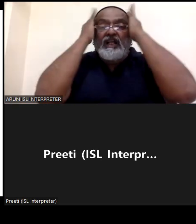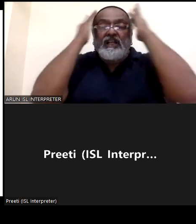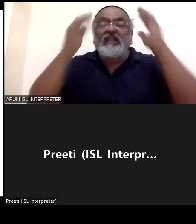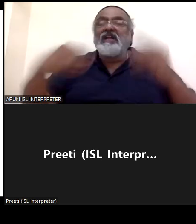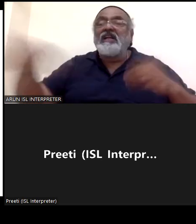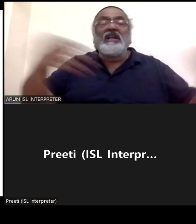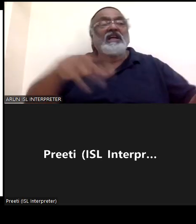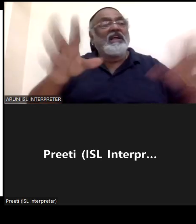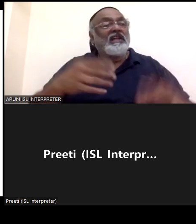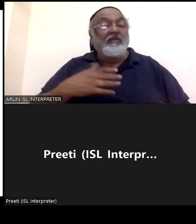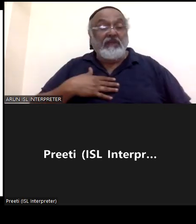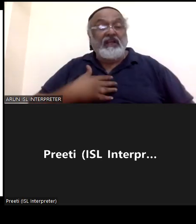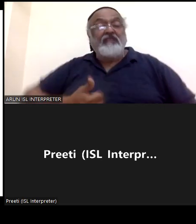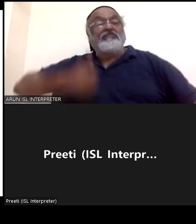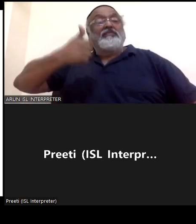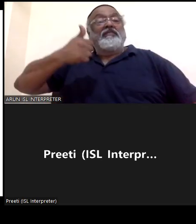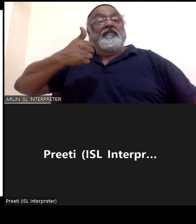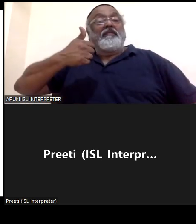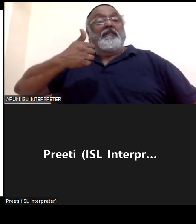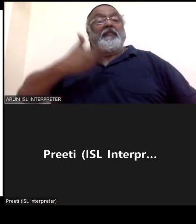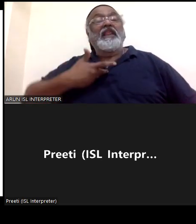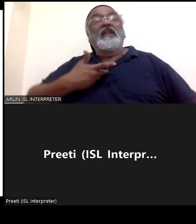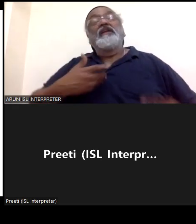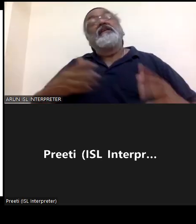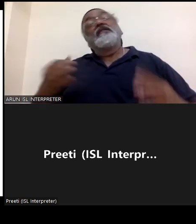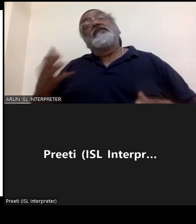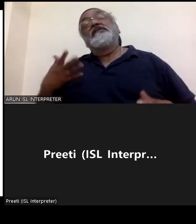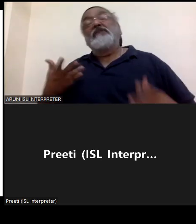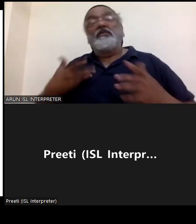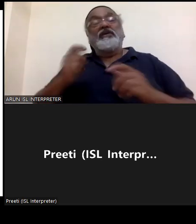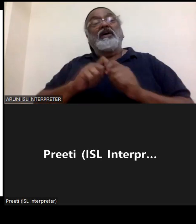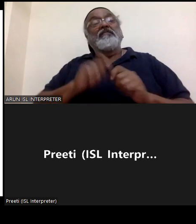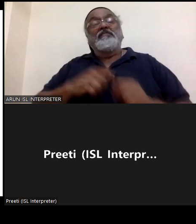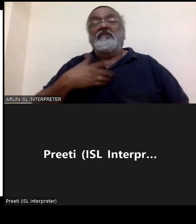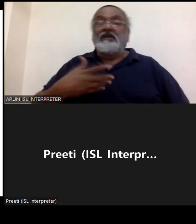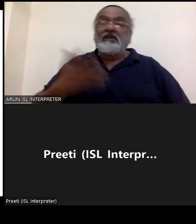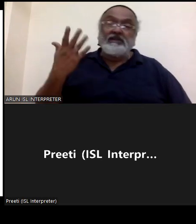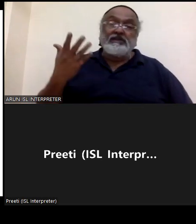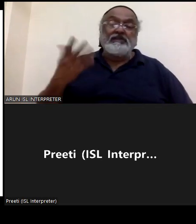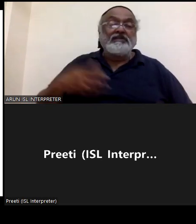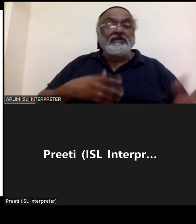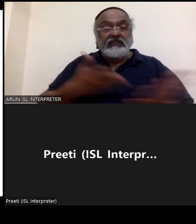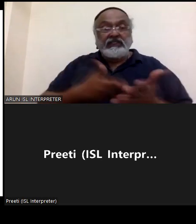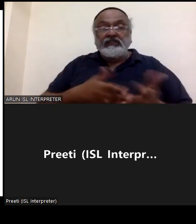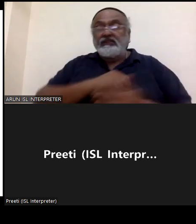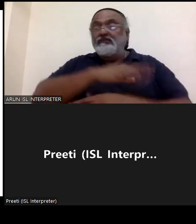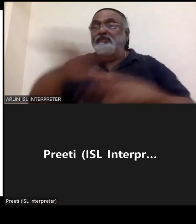ओहदा ऊंचा, हम सबसे तेज ग्रुप में, इसलिए हम उस काम को करेंगे, तो ऐसे में बिजनेस फेल कर